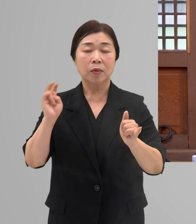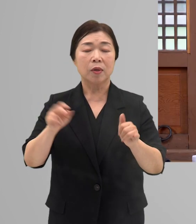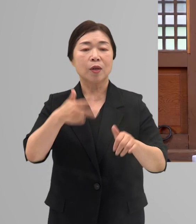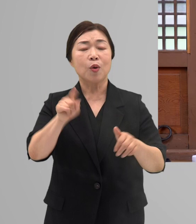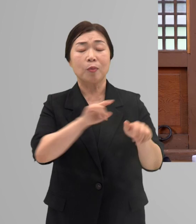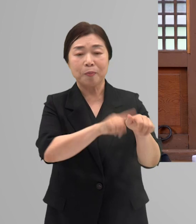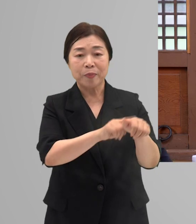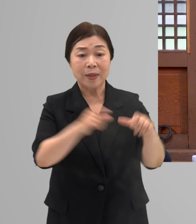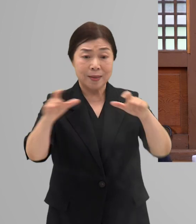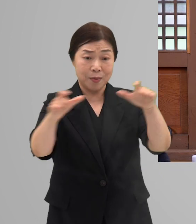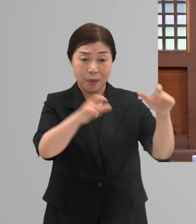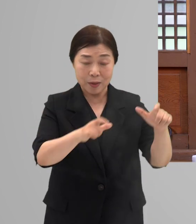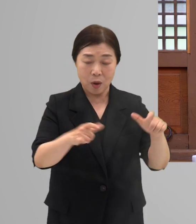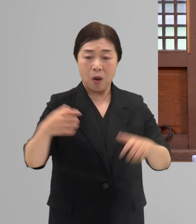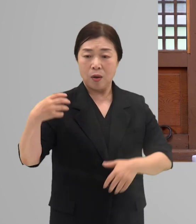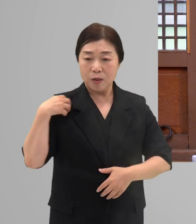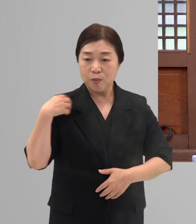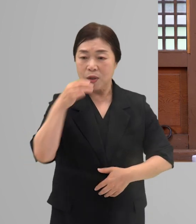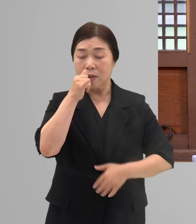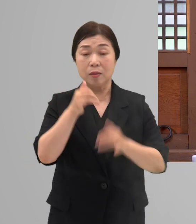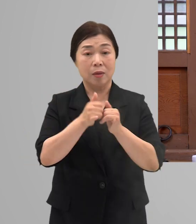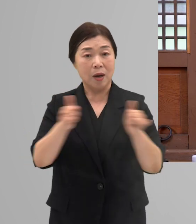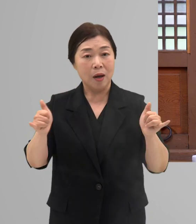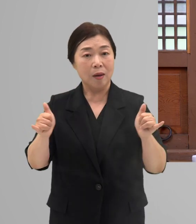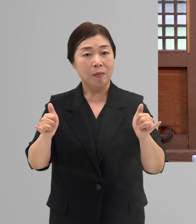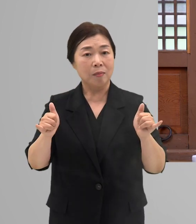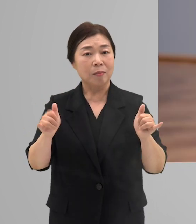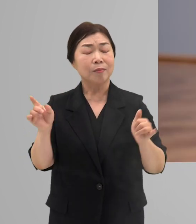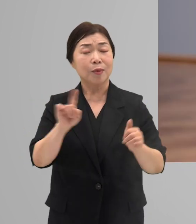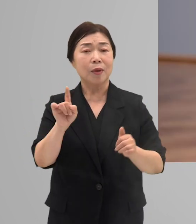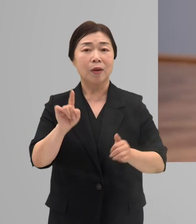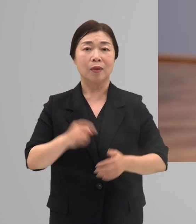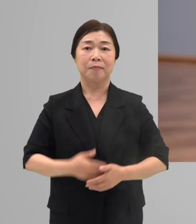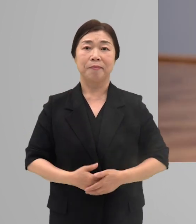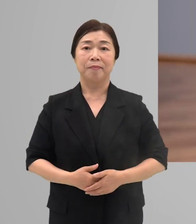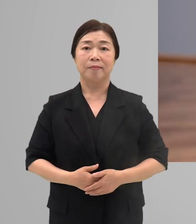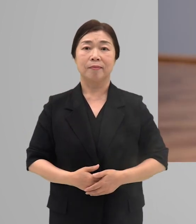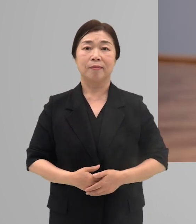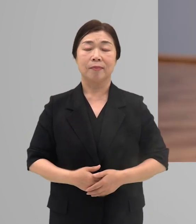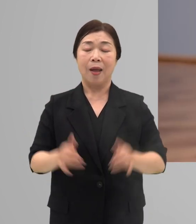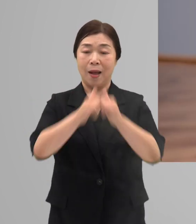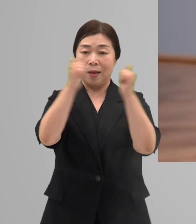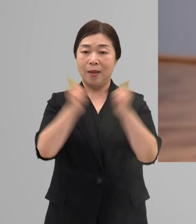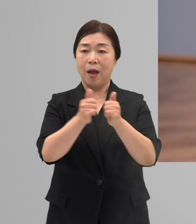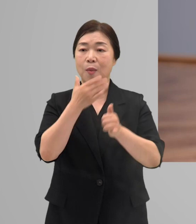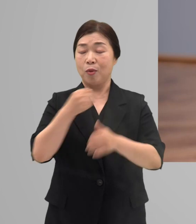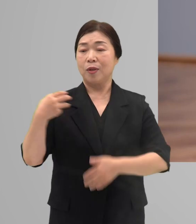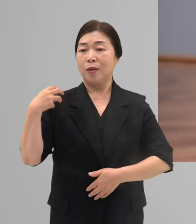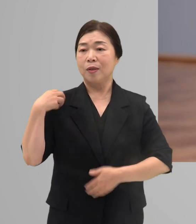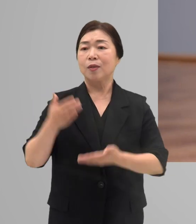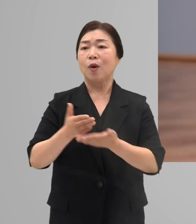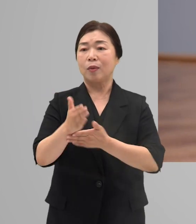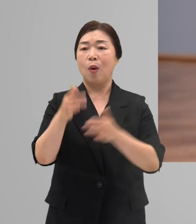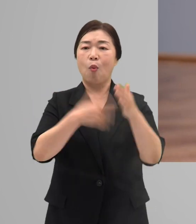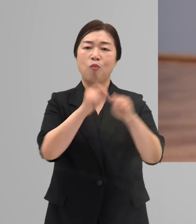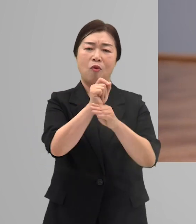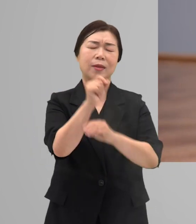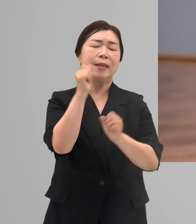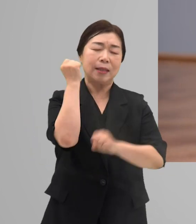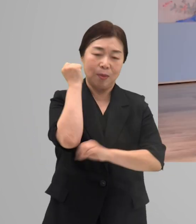전주현님, 지역사회에서 이런 의무가 있는 분들이 또 계실까요? 일단은 사회복지 전담 공무원은 기본이시고요.